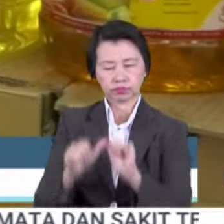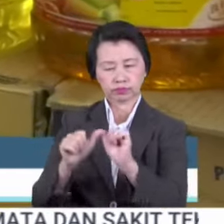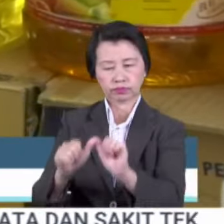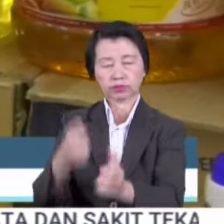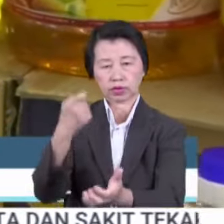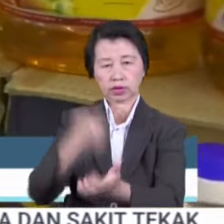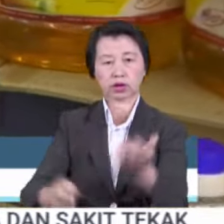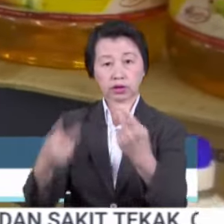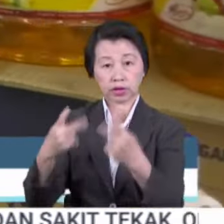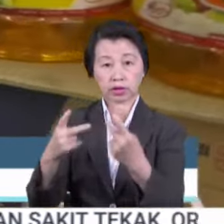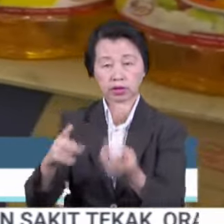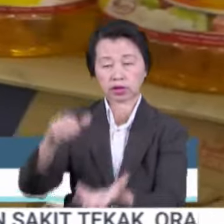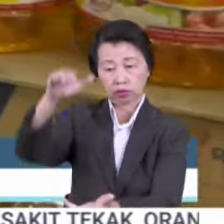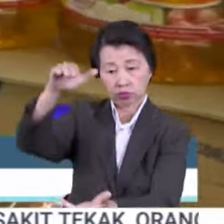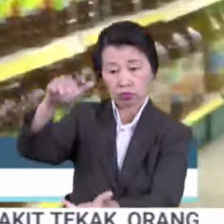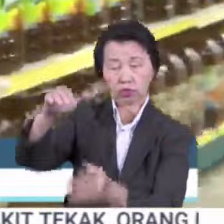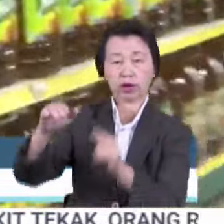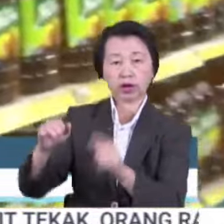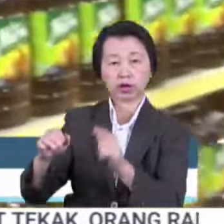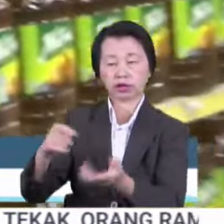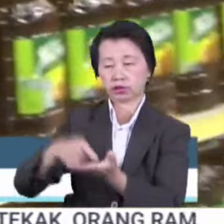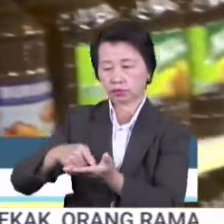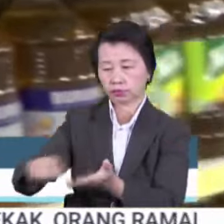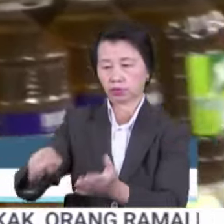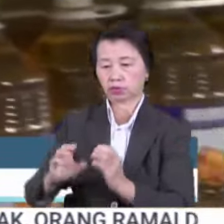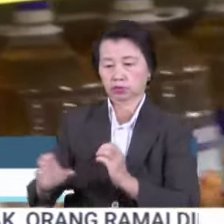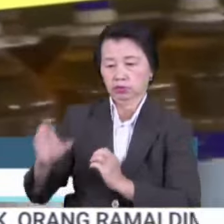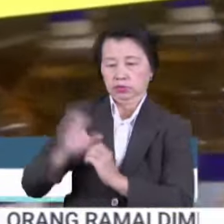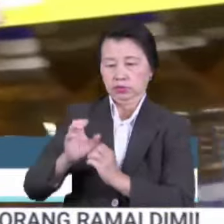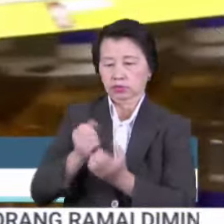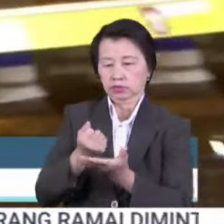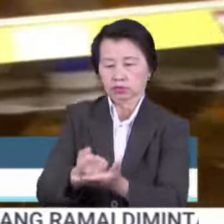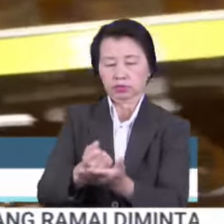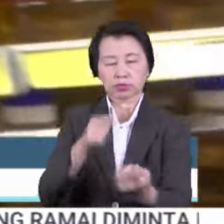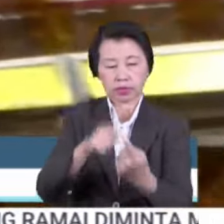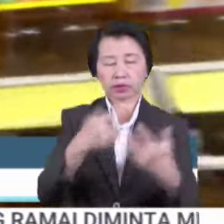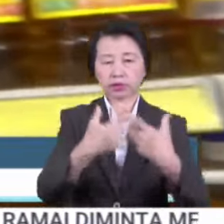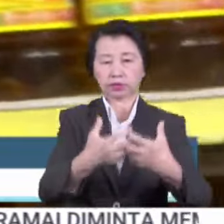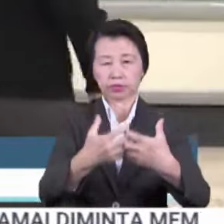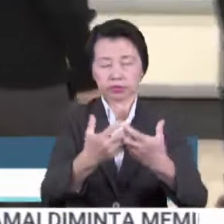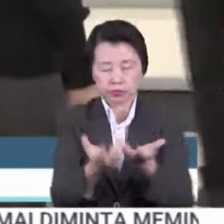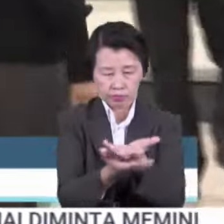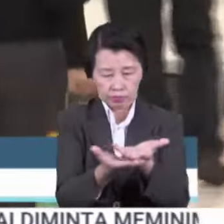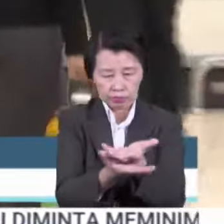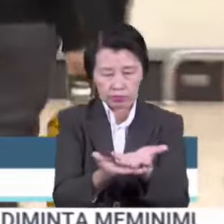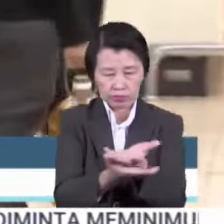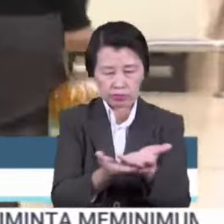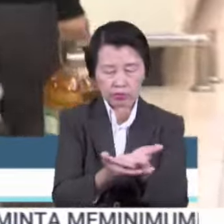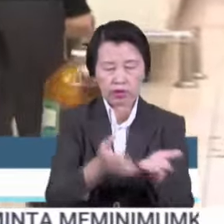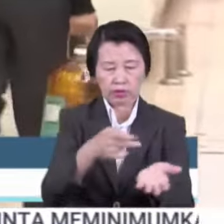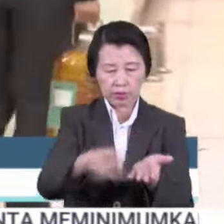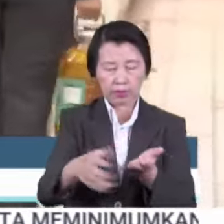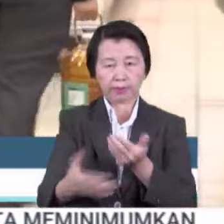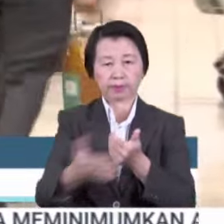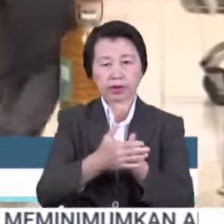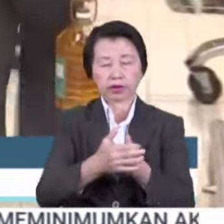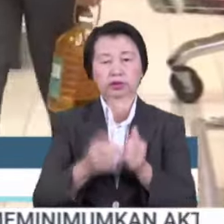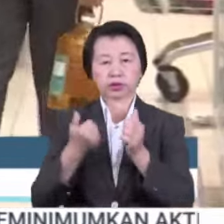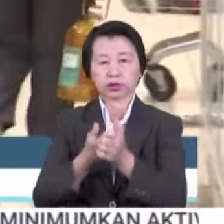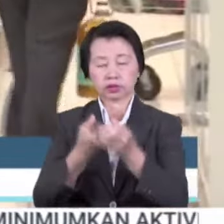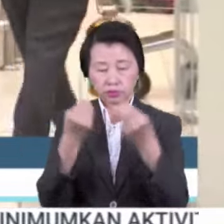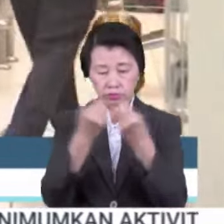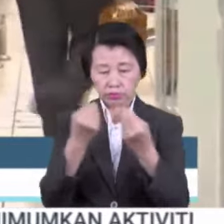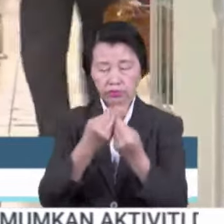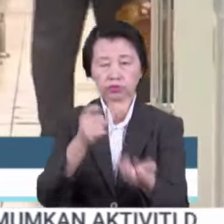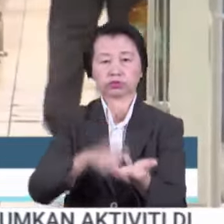minyak masak dalam botol ini melibatkan pembayaran subsidi kepada penghilang-pengilang penampis secara tuntutan bayaran balik berdasarkan bilangan